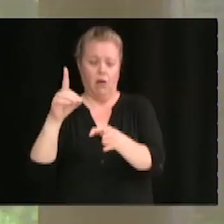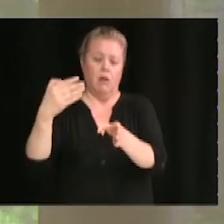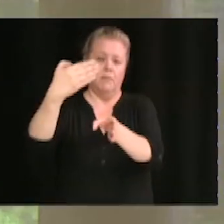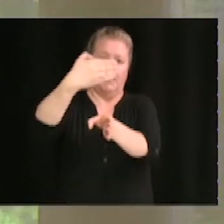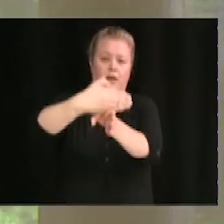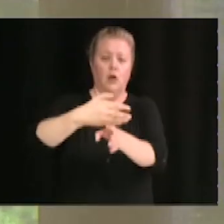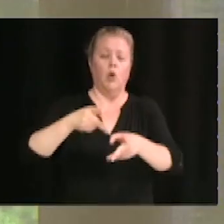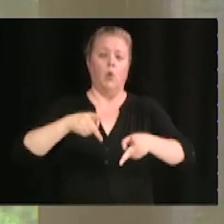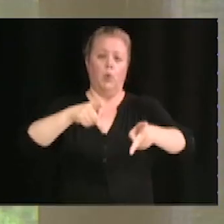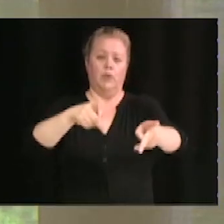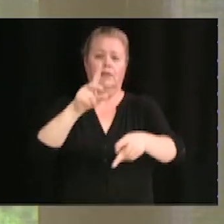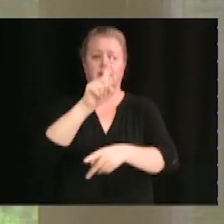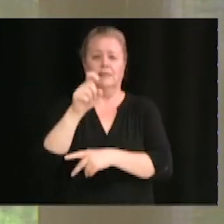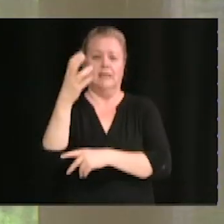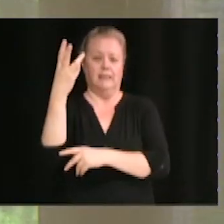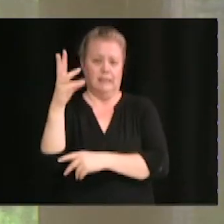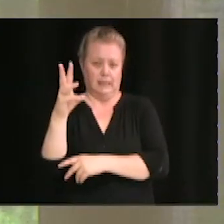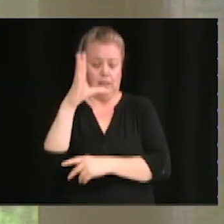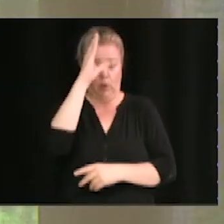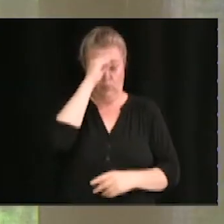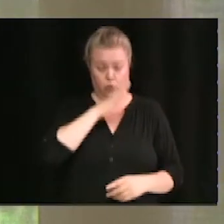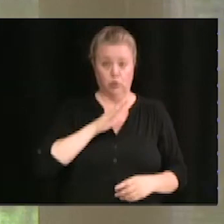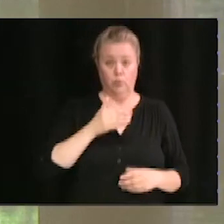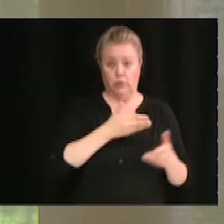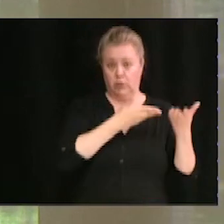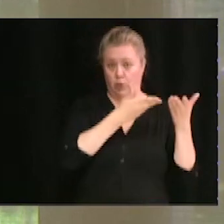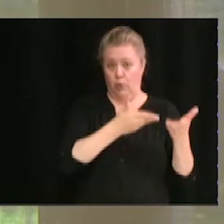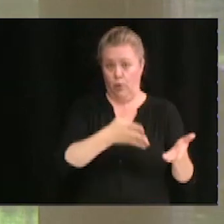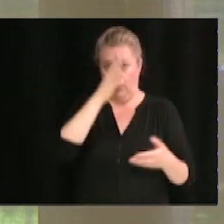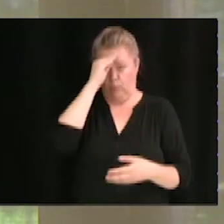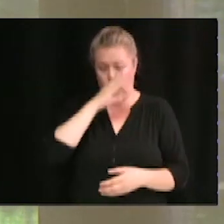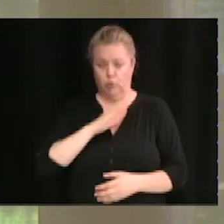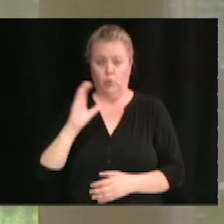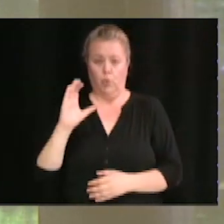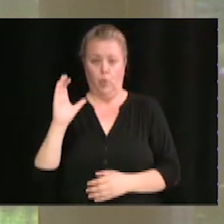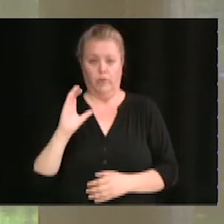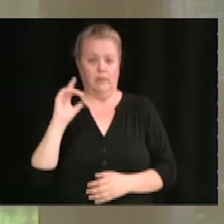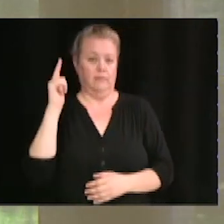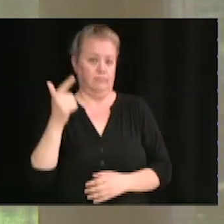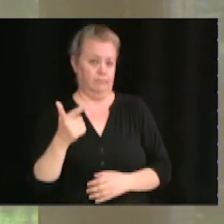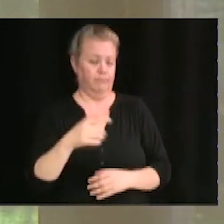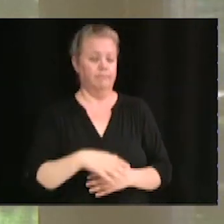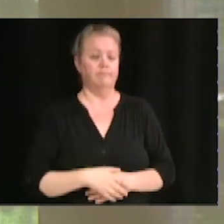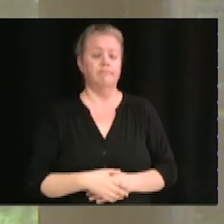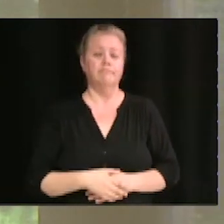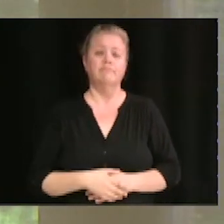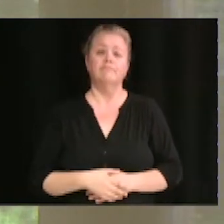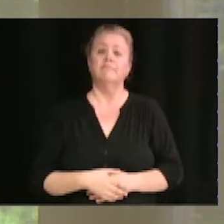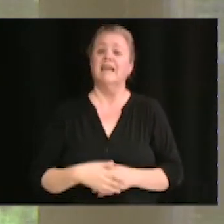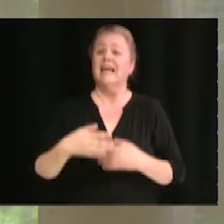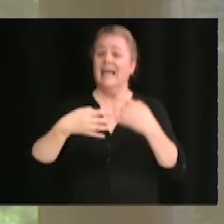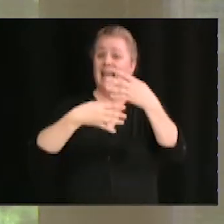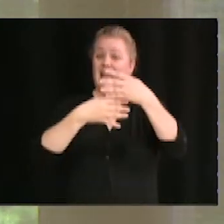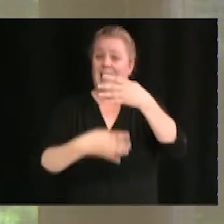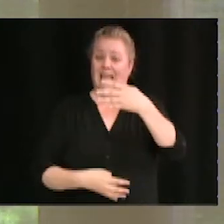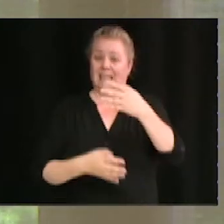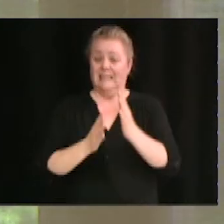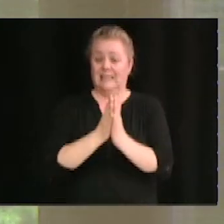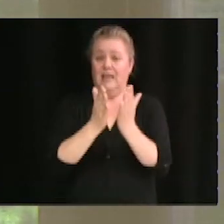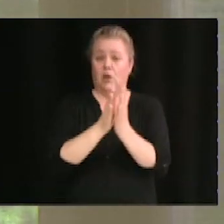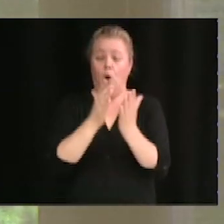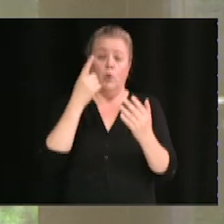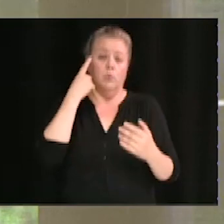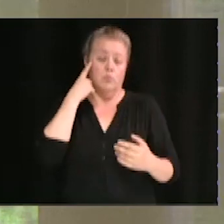M. Poisson et M. Côté. Liste des comptes pour le mois de juin 2019, totalisant